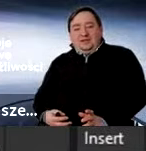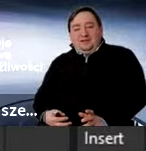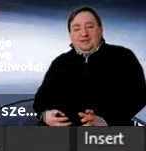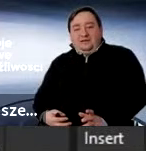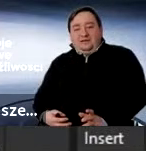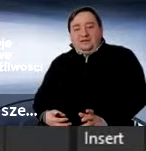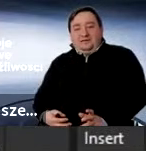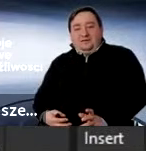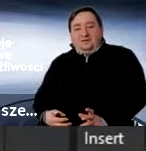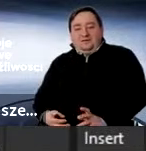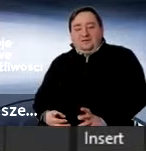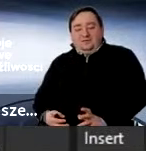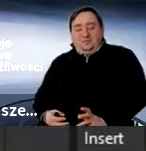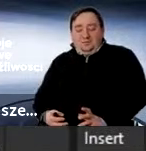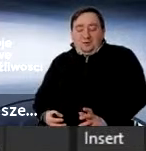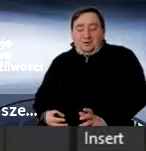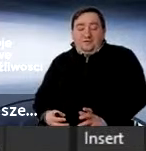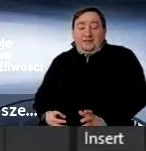nastręcza